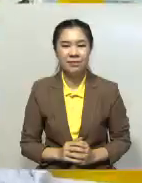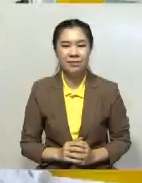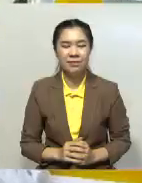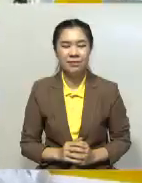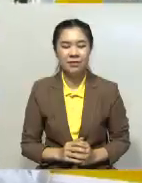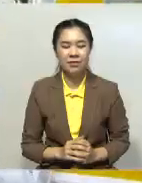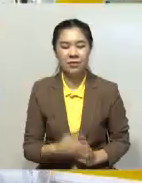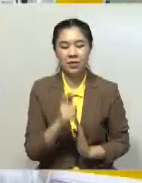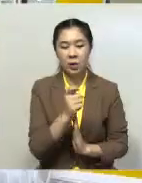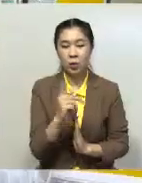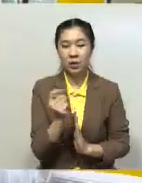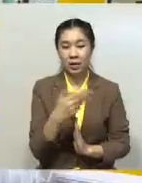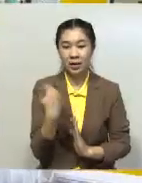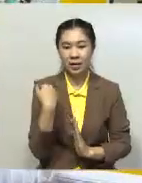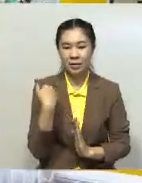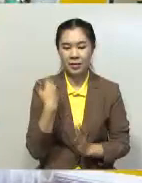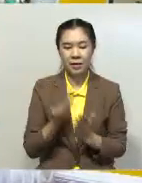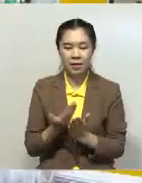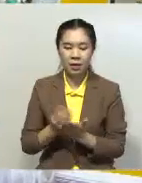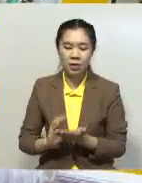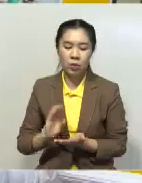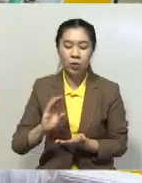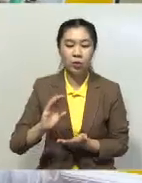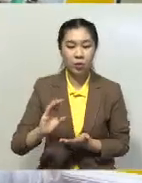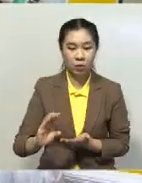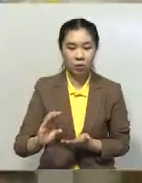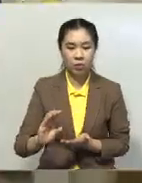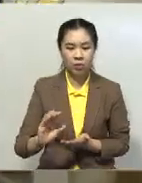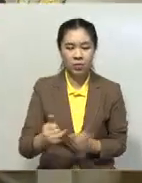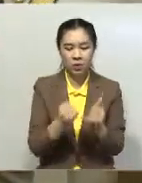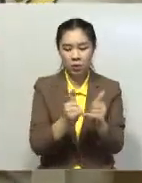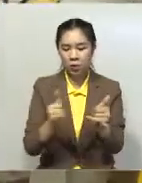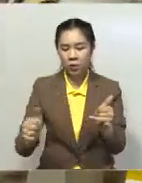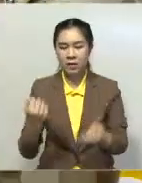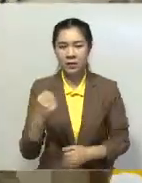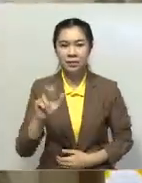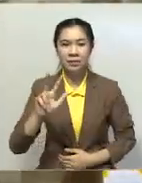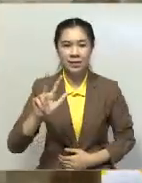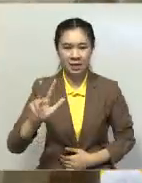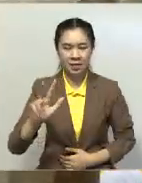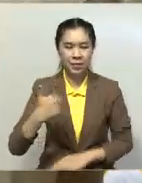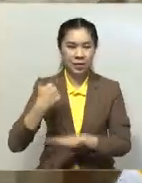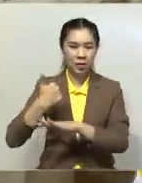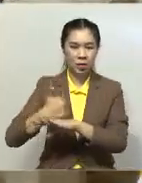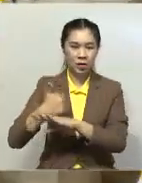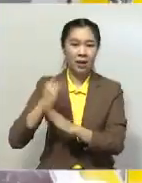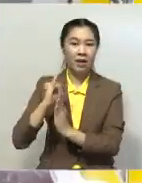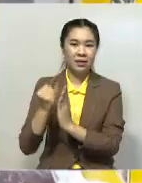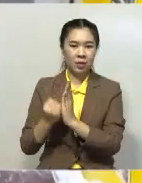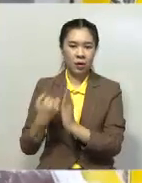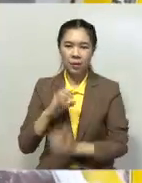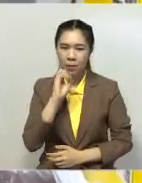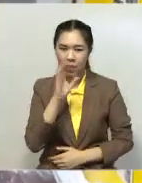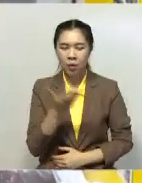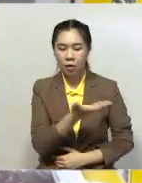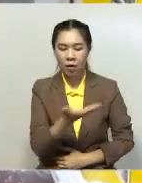สำหรับในจังหวัดอุทัยธานีมีนักเรียนทุนพระราชทานสมเด็จพระเจ้าอยู่หัว13คนนะคะซึ่งทางผู้ว่าราชการจังหวัดอุทัยธานี